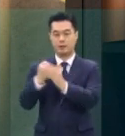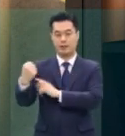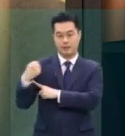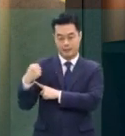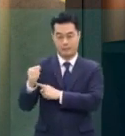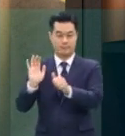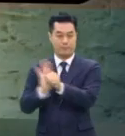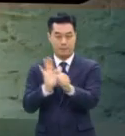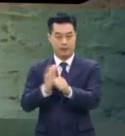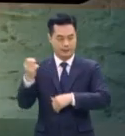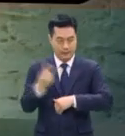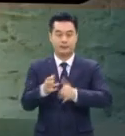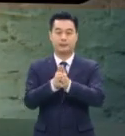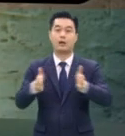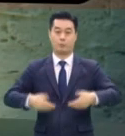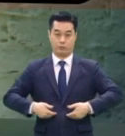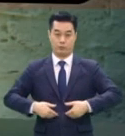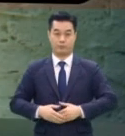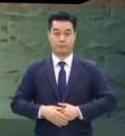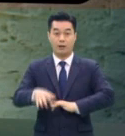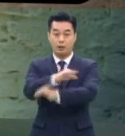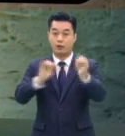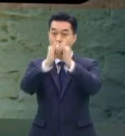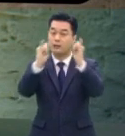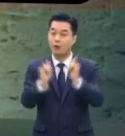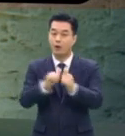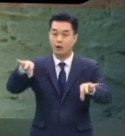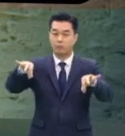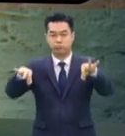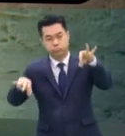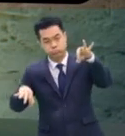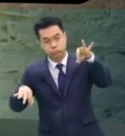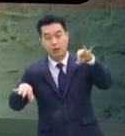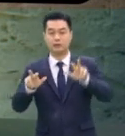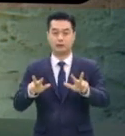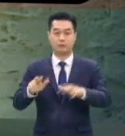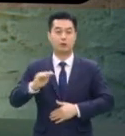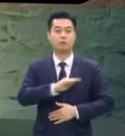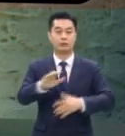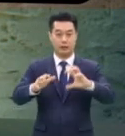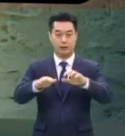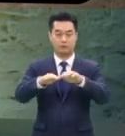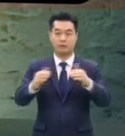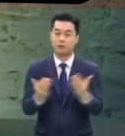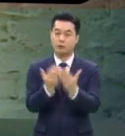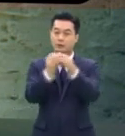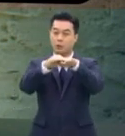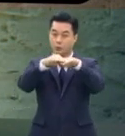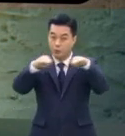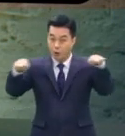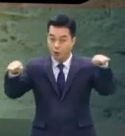해야 합니다 경제와 사회의 불 규정이 심해진 지금 한국은 공경 성장과